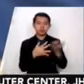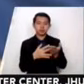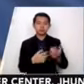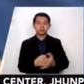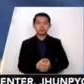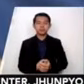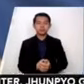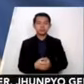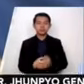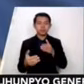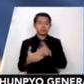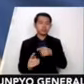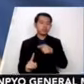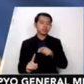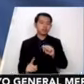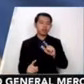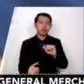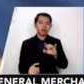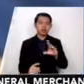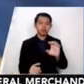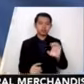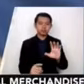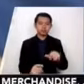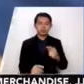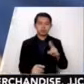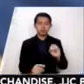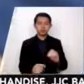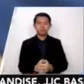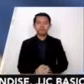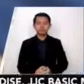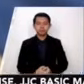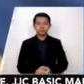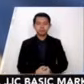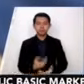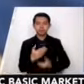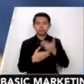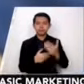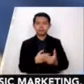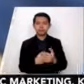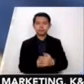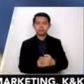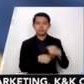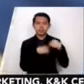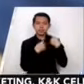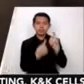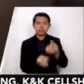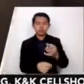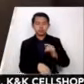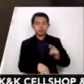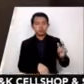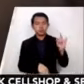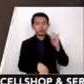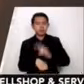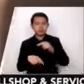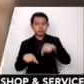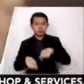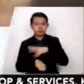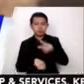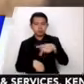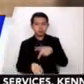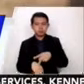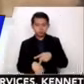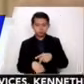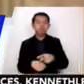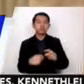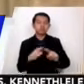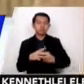Paglabag pa lamang ng Pilipinas pasado alauna ng madaling araw, sinilbihan na agad ng arestwaran sa dismissed Mayor Alice Guo para sa kasong graft and